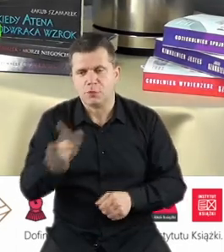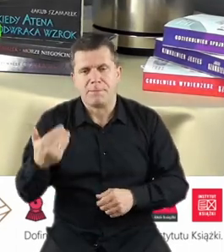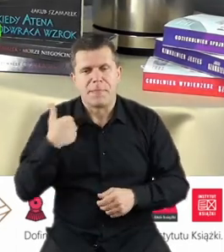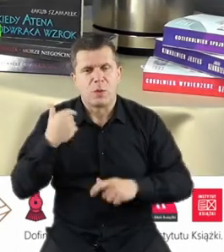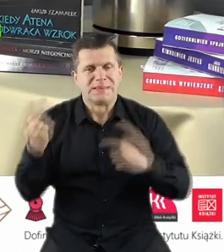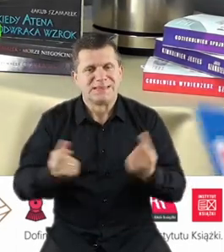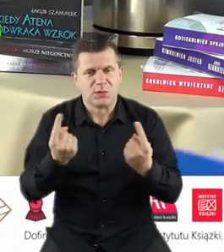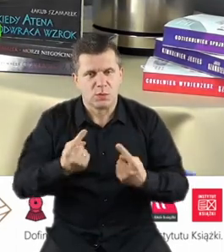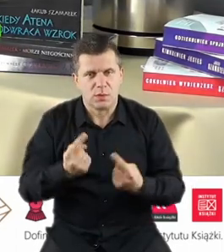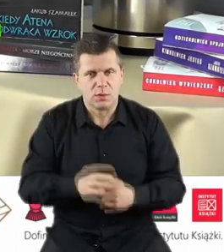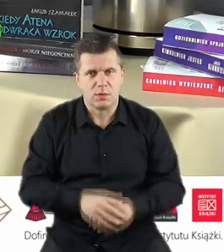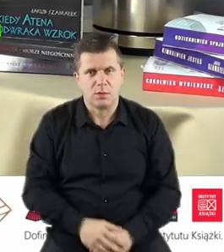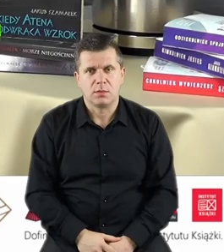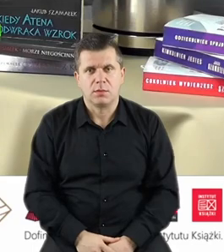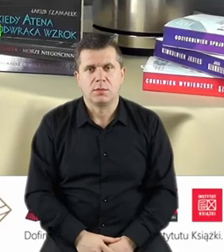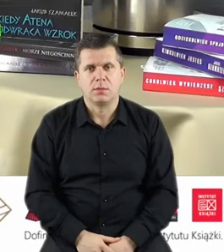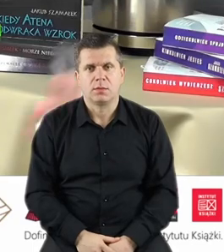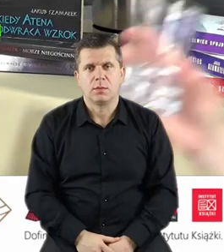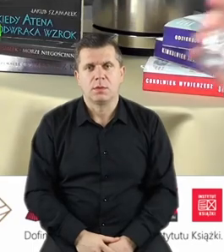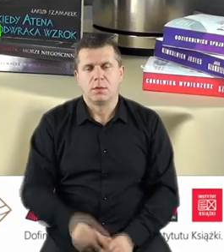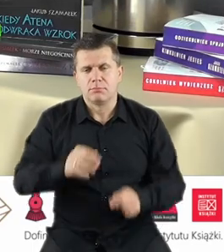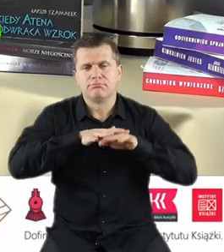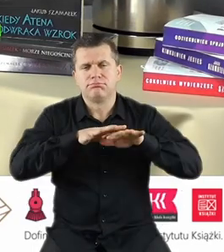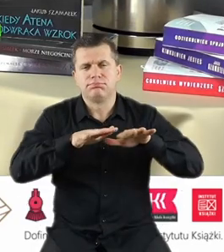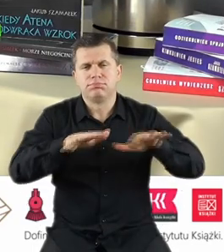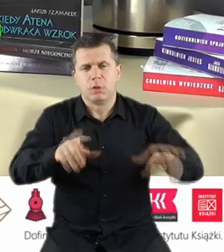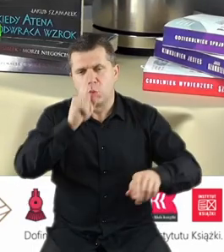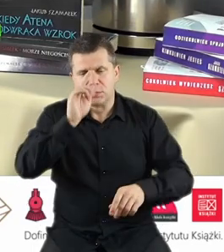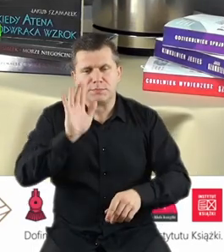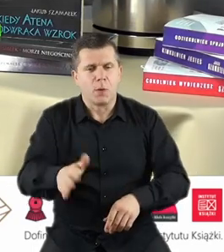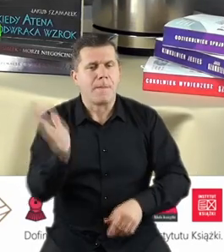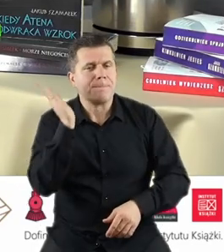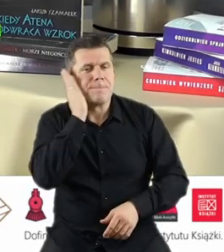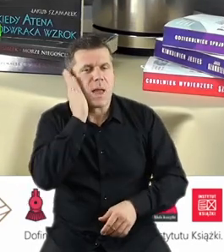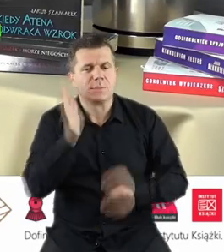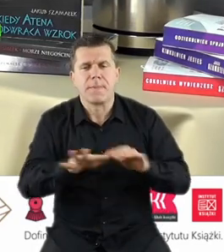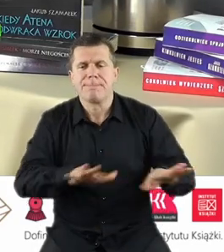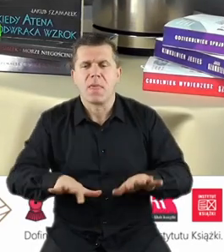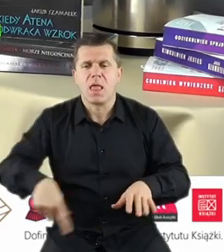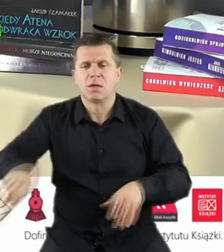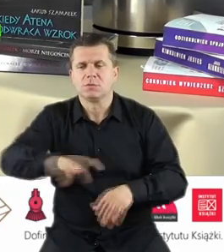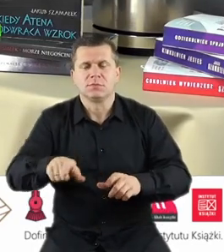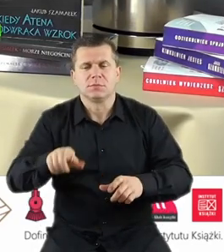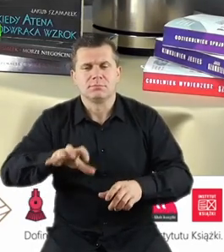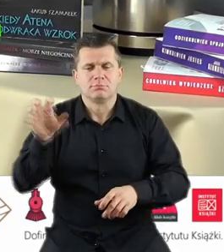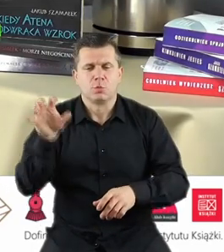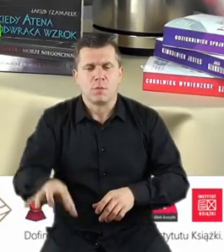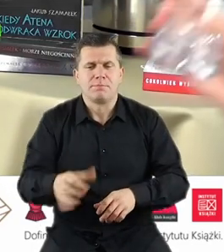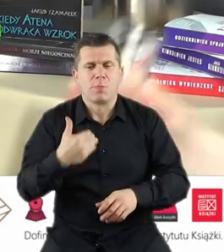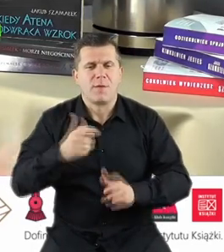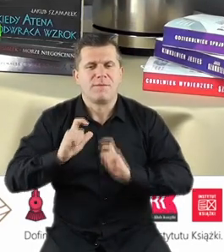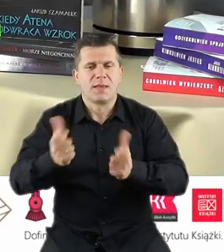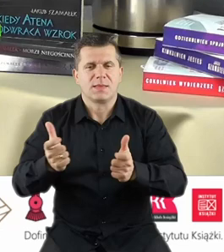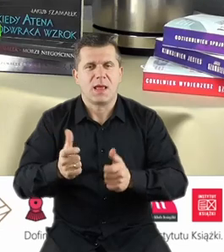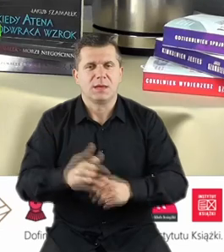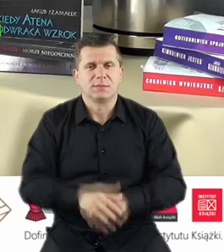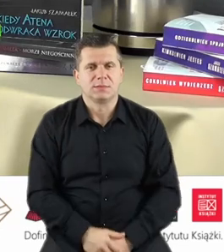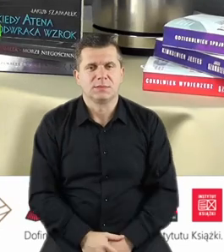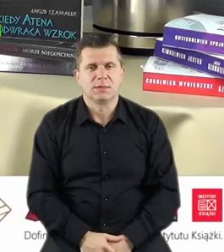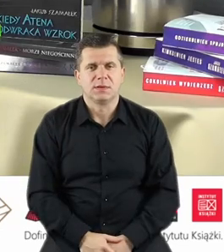I targetował tymi reklamami ludzi, którzy mieszkali w miejscu, gdzie doszło do zdarzenia. Czyli zamiast tych tak znanych z